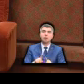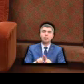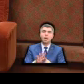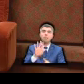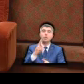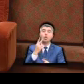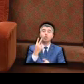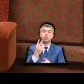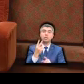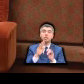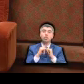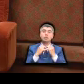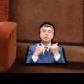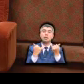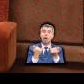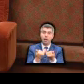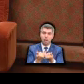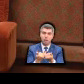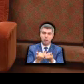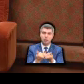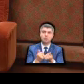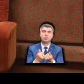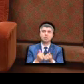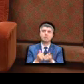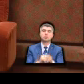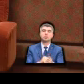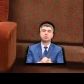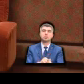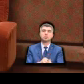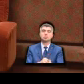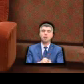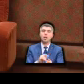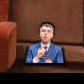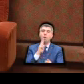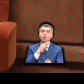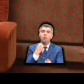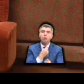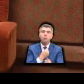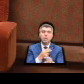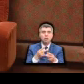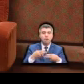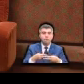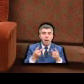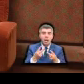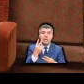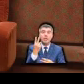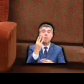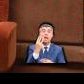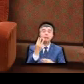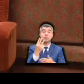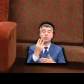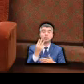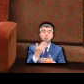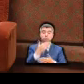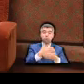اجتماع، في 25 اجتماع الحكومة نكبت على إصدار 32 نص لاستكمال